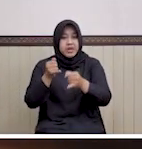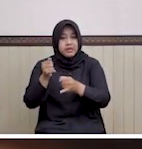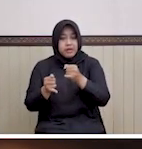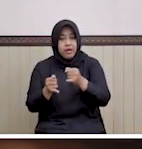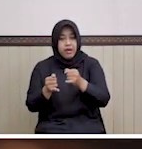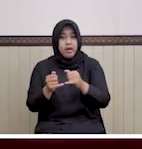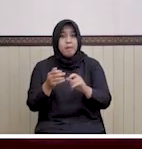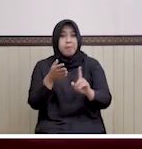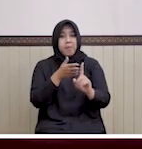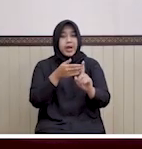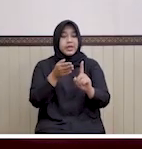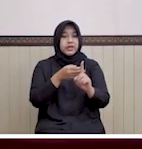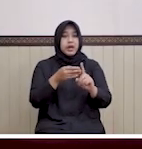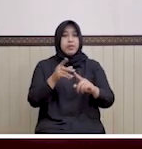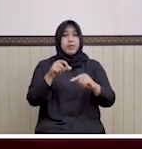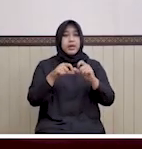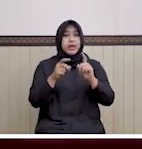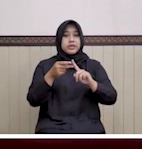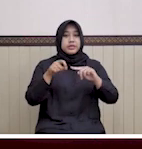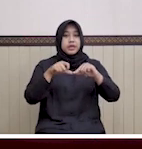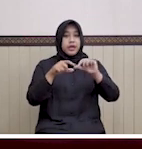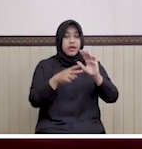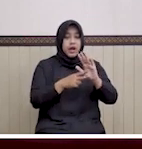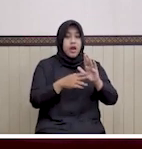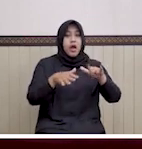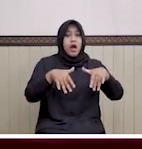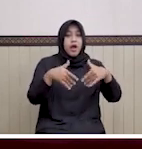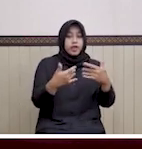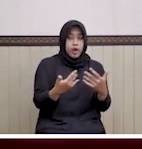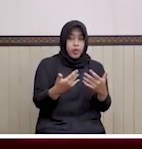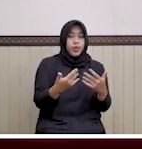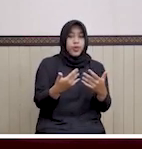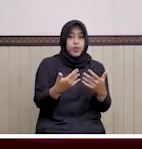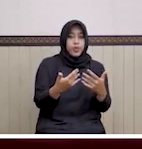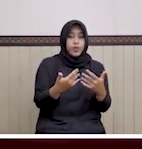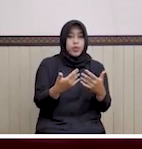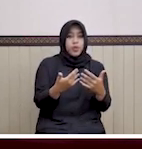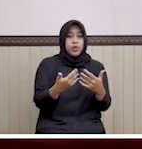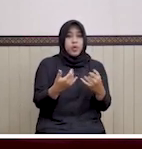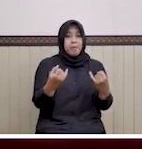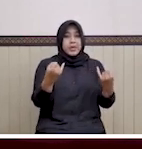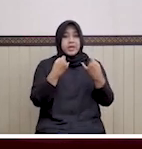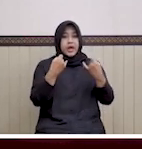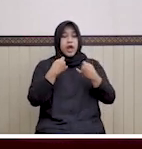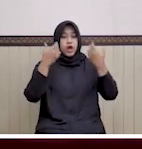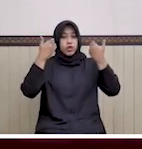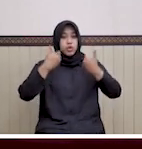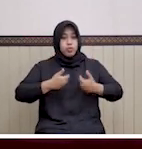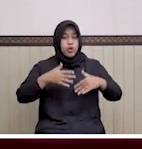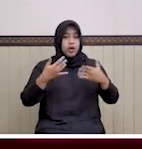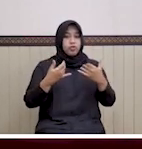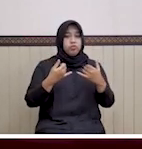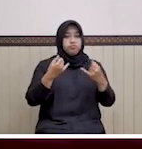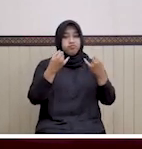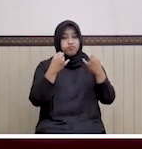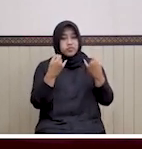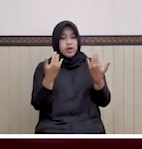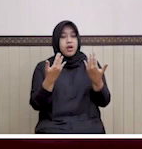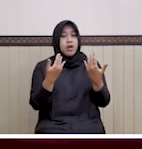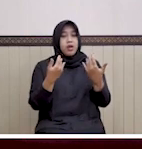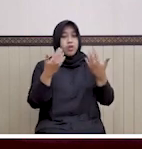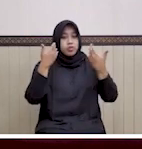Hai melecehkan dan atau eh menyerang tubuh dan atau fungsi reproduksi seseorang